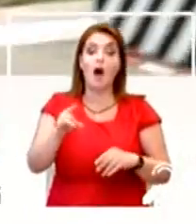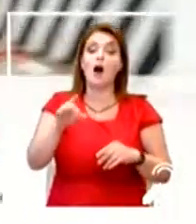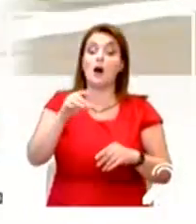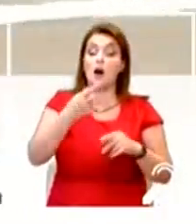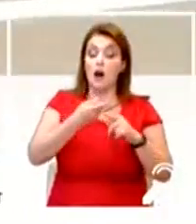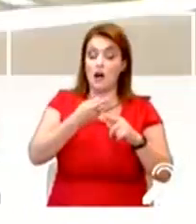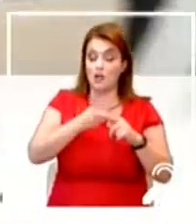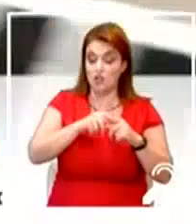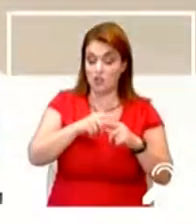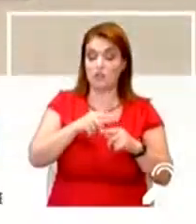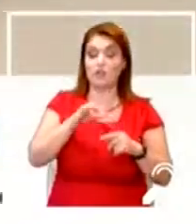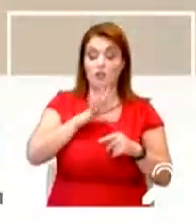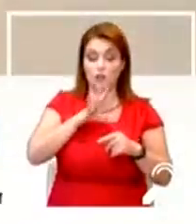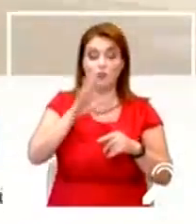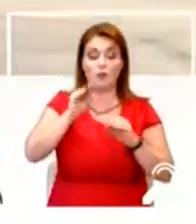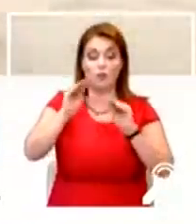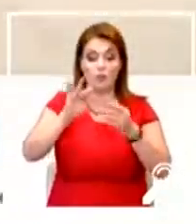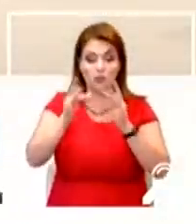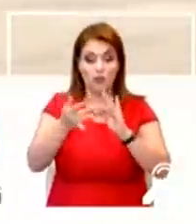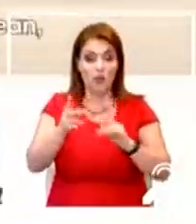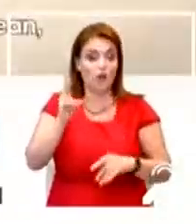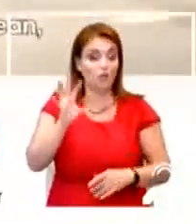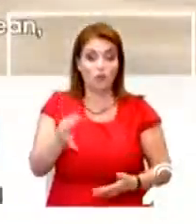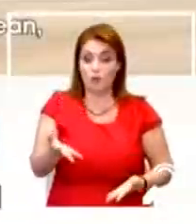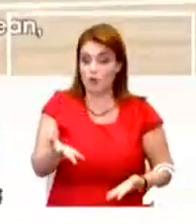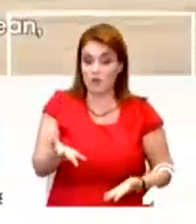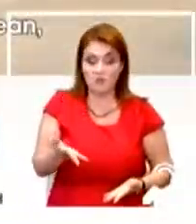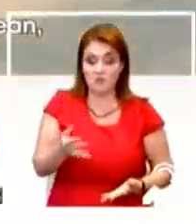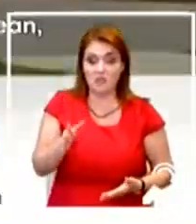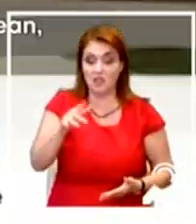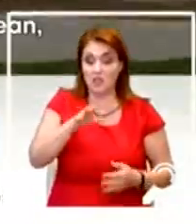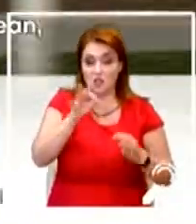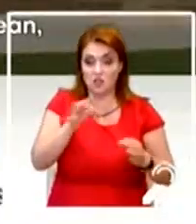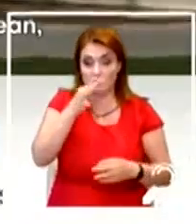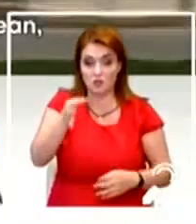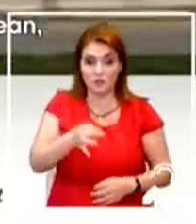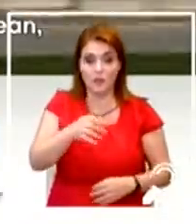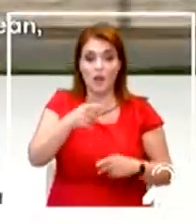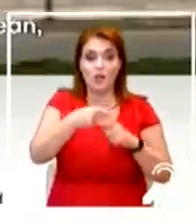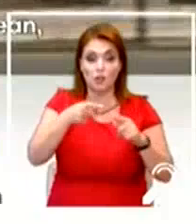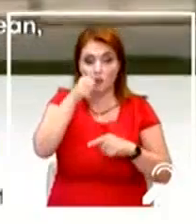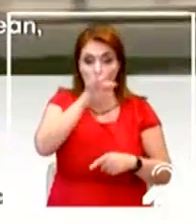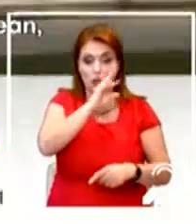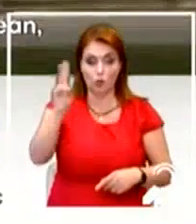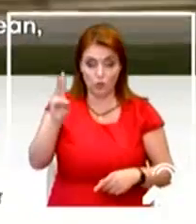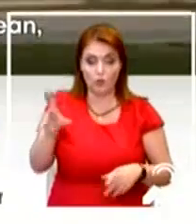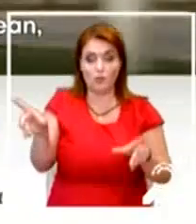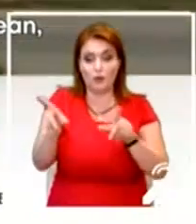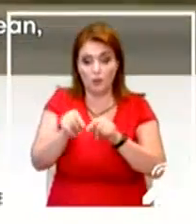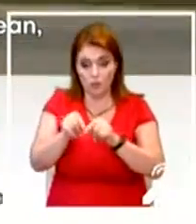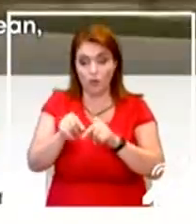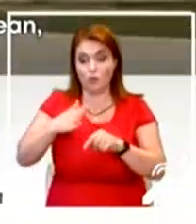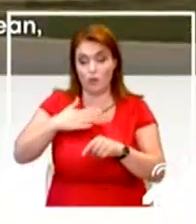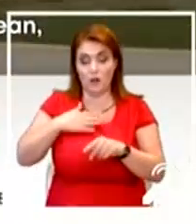fotoreporterul spune că nu a avut nicio contribuție la realizarea lui. La jumătatea lunii iunie am intrat cu Violeta pe